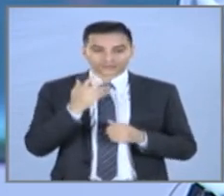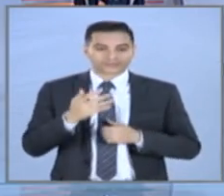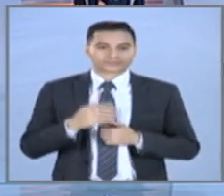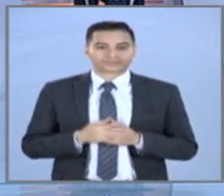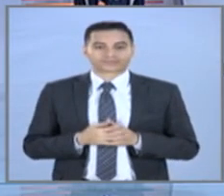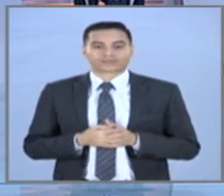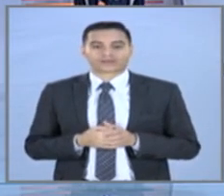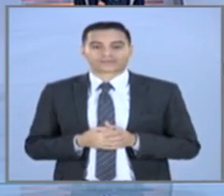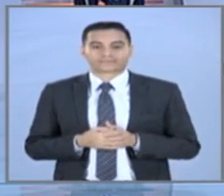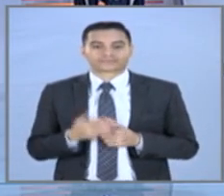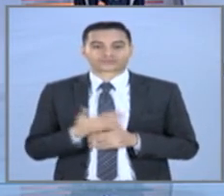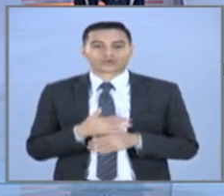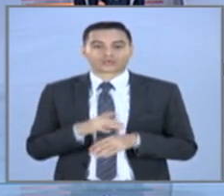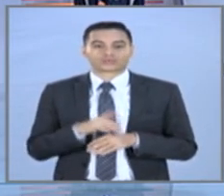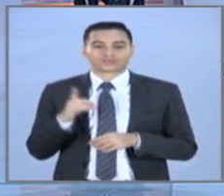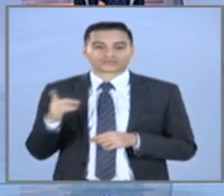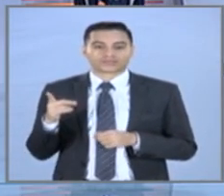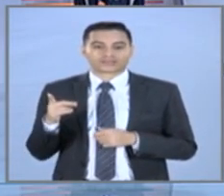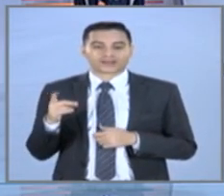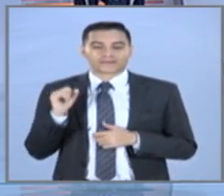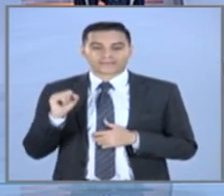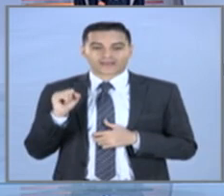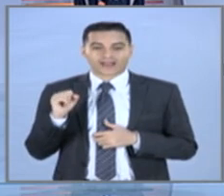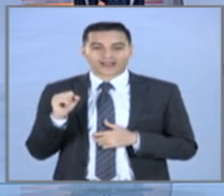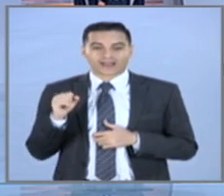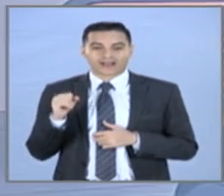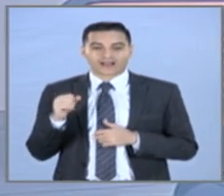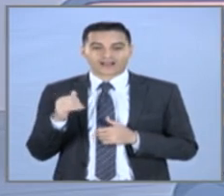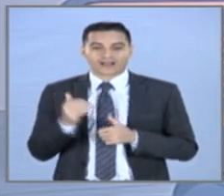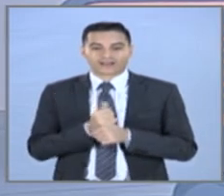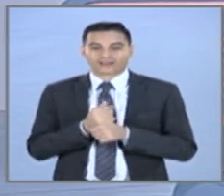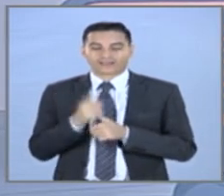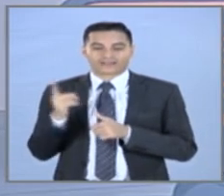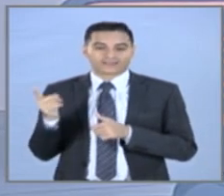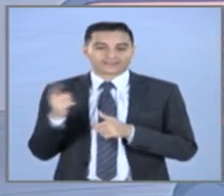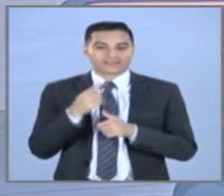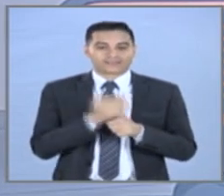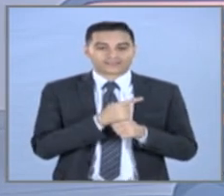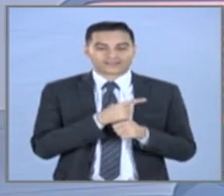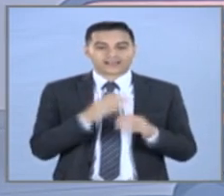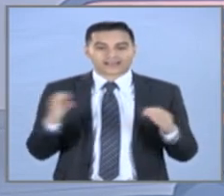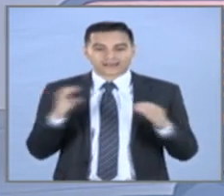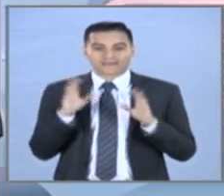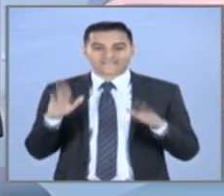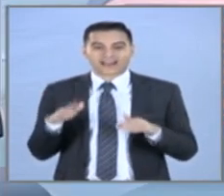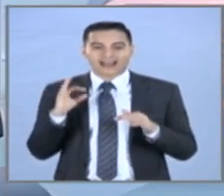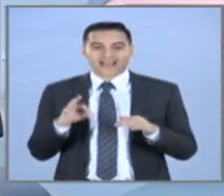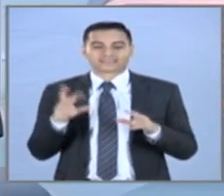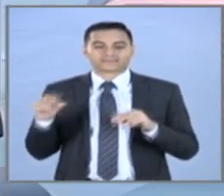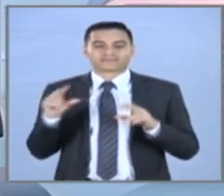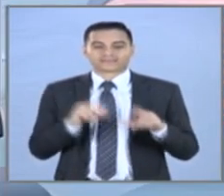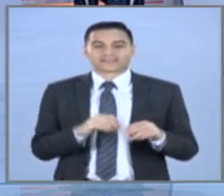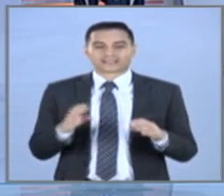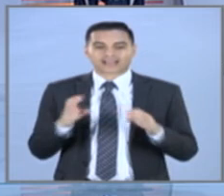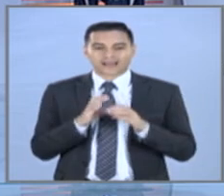تمام. لأن الدكتور فيكتور والمهندس رضا هيبقى عندهم إجابة هما كمان من غير